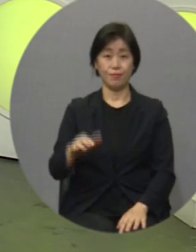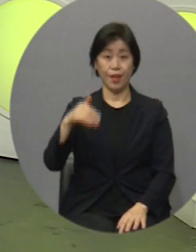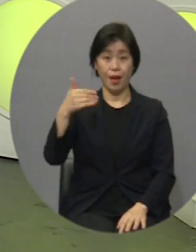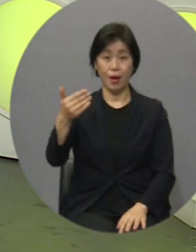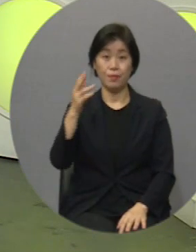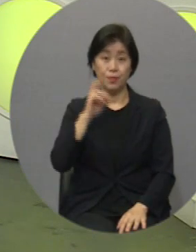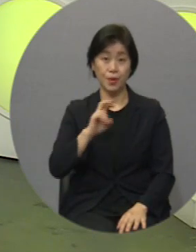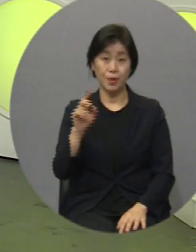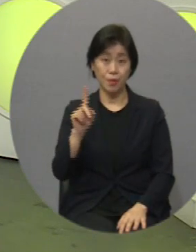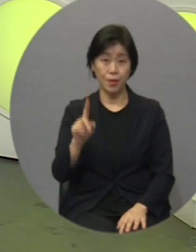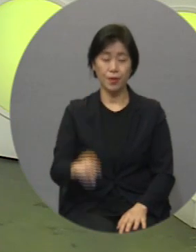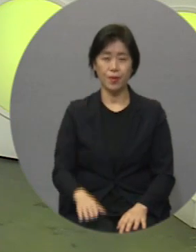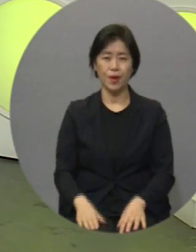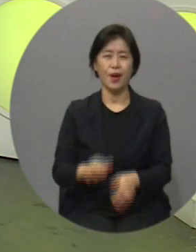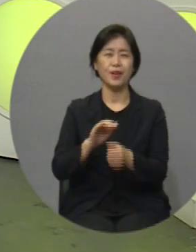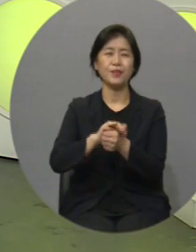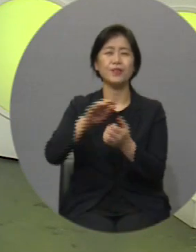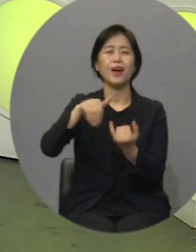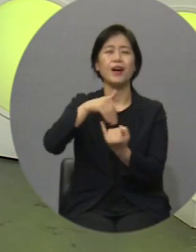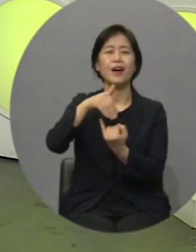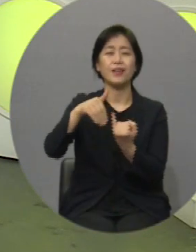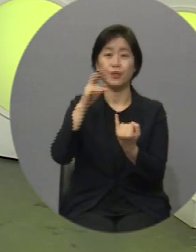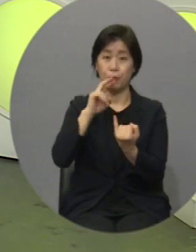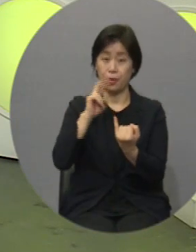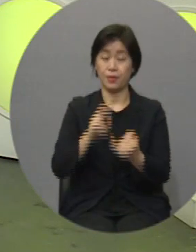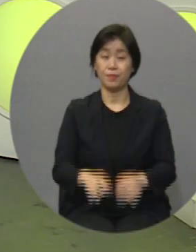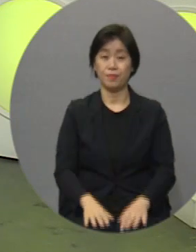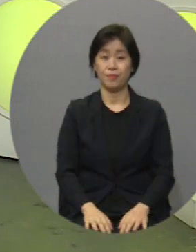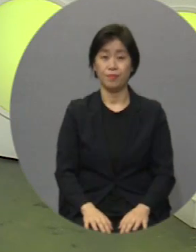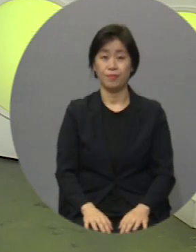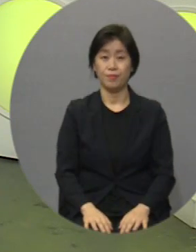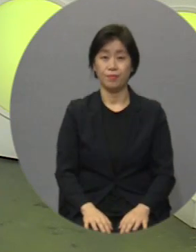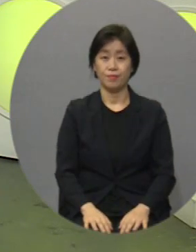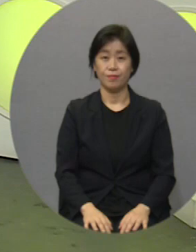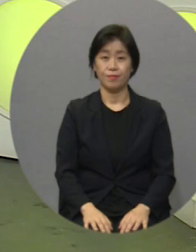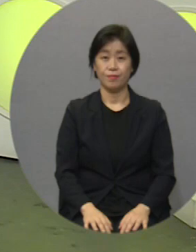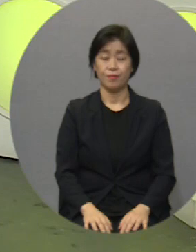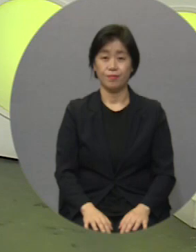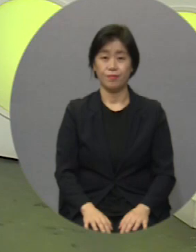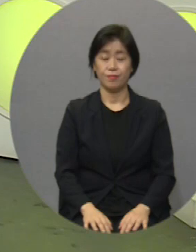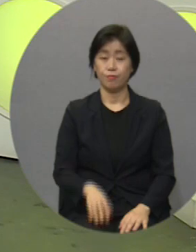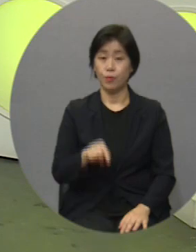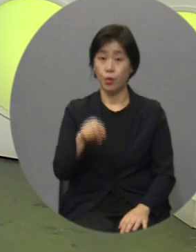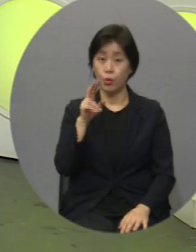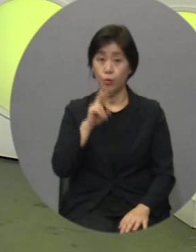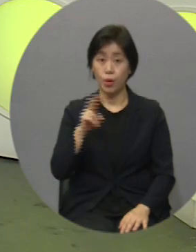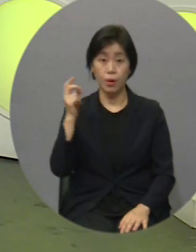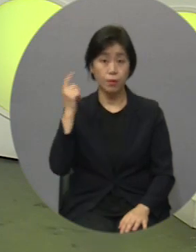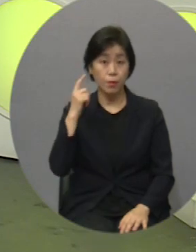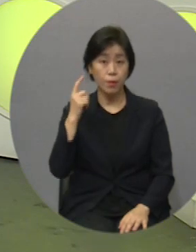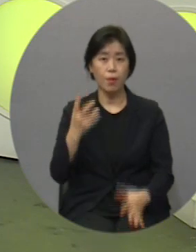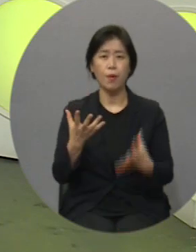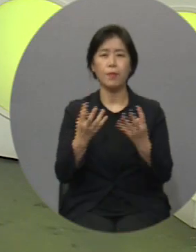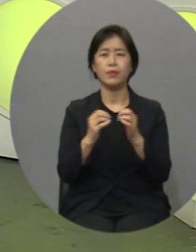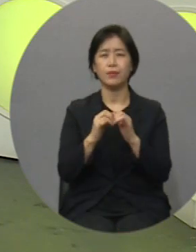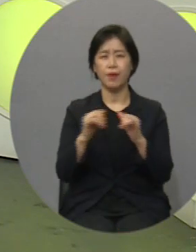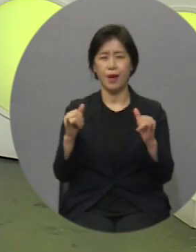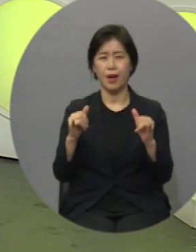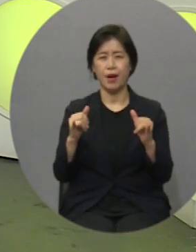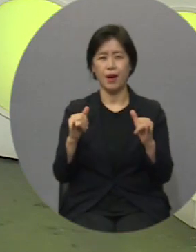곡은 경주 아가씨입니다. 경주 아가씨를 보내 드릴까 하는데 이 노래 들으시고 많은 분들이